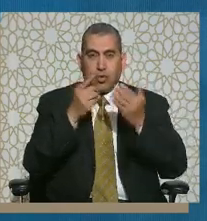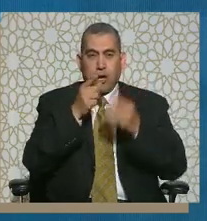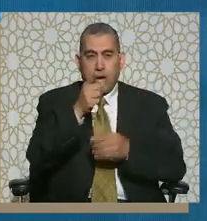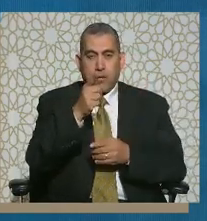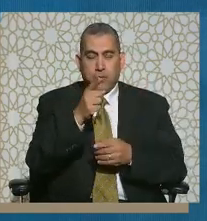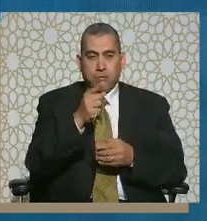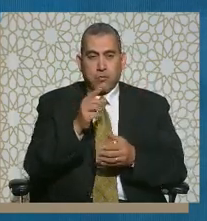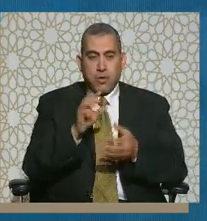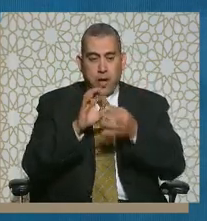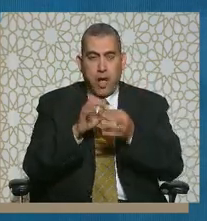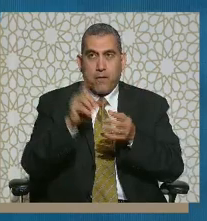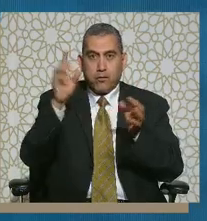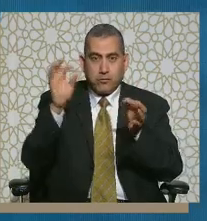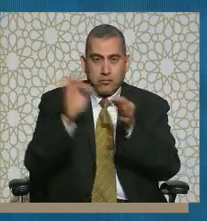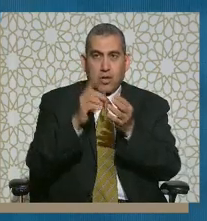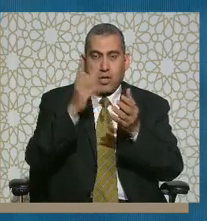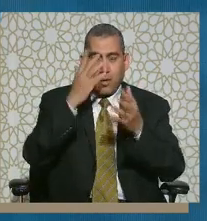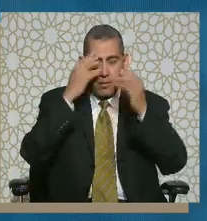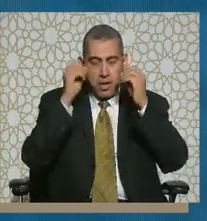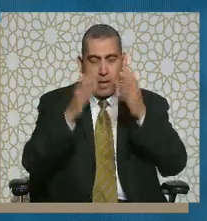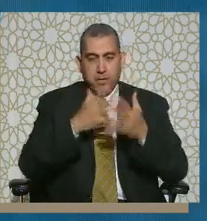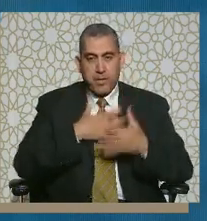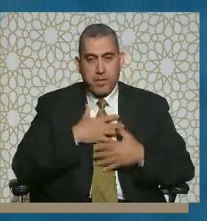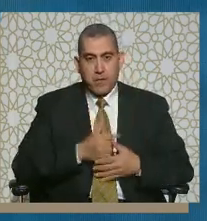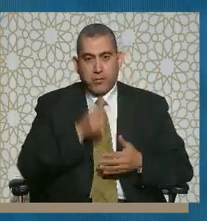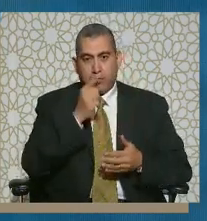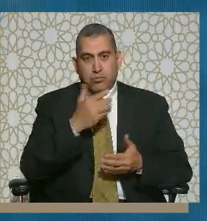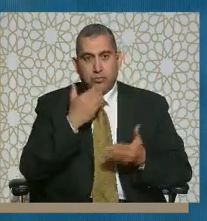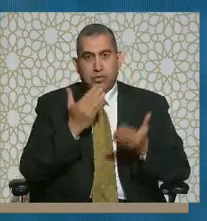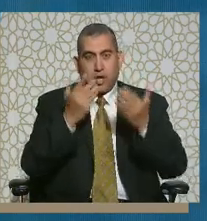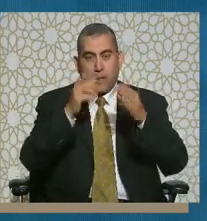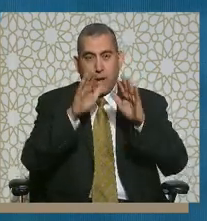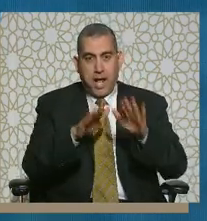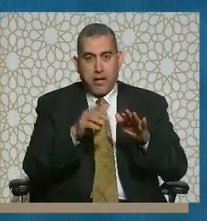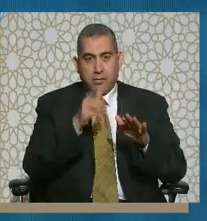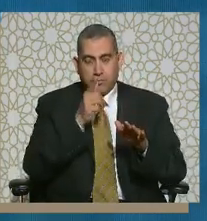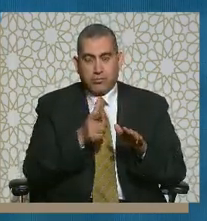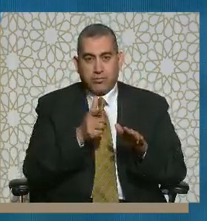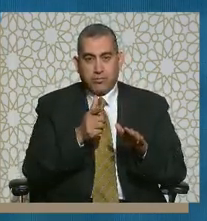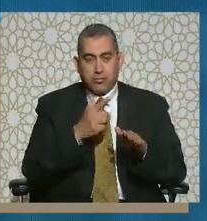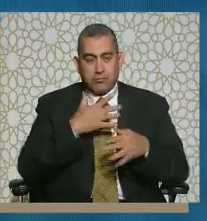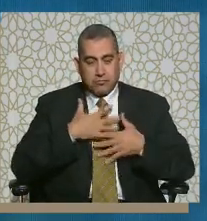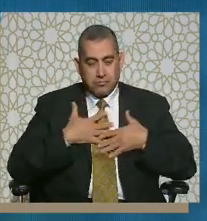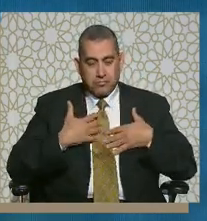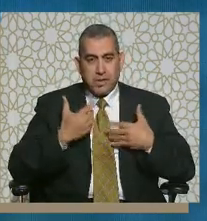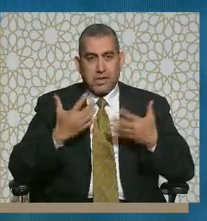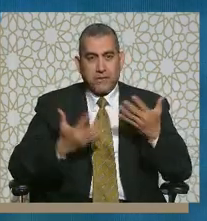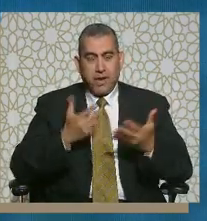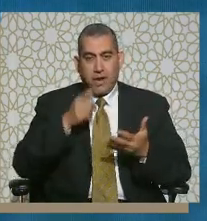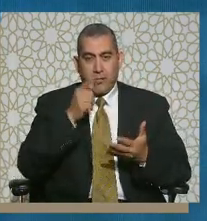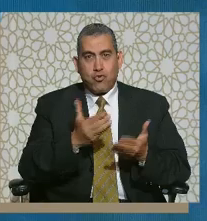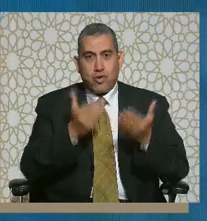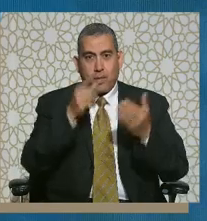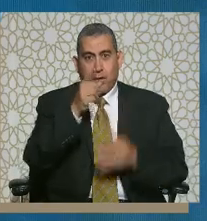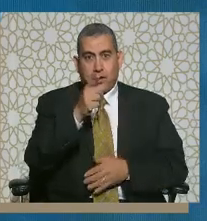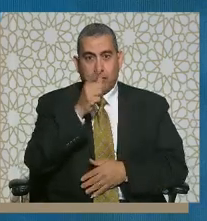وصلك بالله سبحانه وتعالى وكرمه يا رب، ويخليكي ان شاء الله في حال سرور وسعاده. بصي يا ستي،